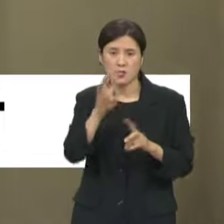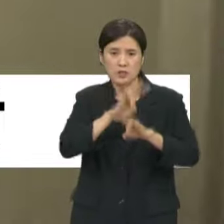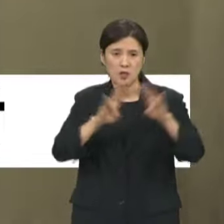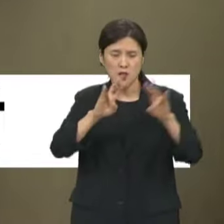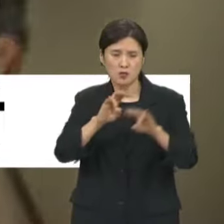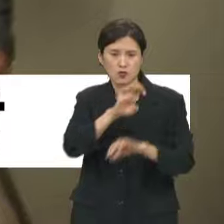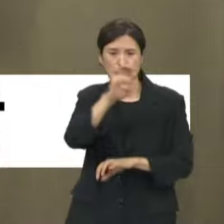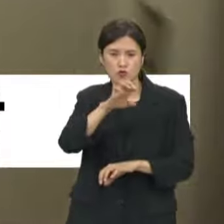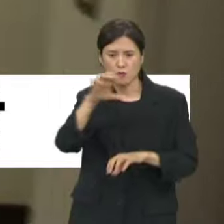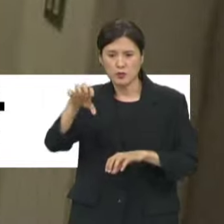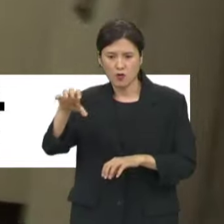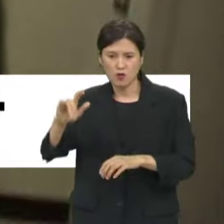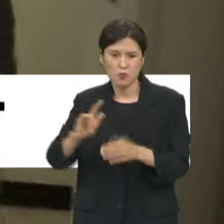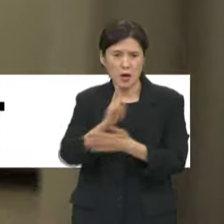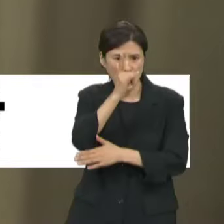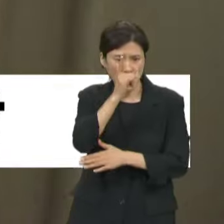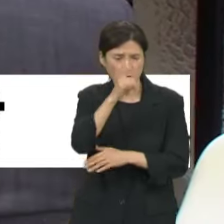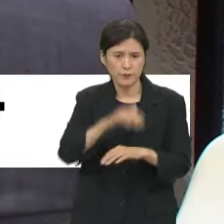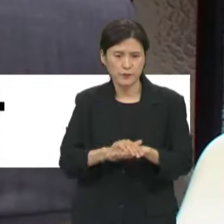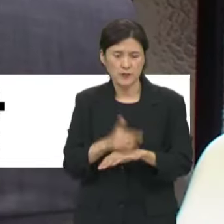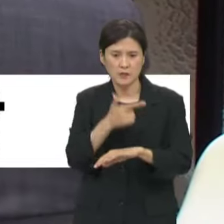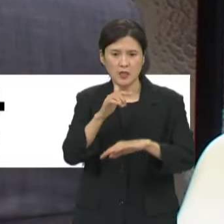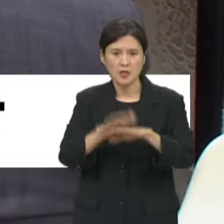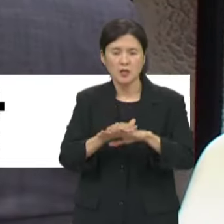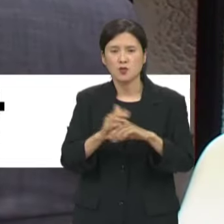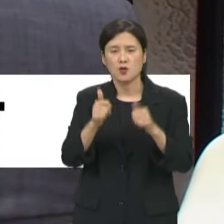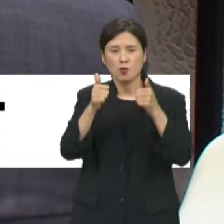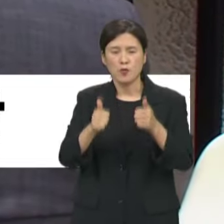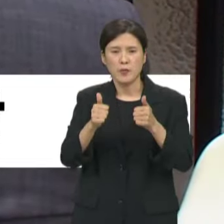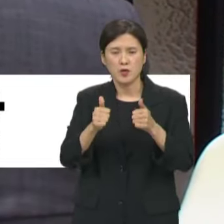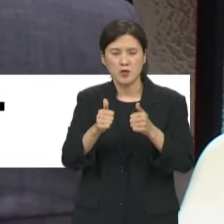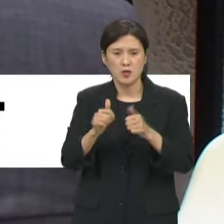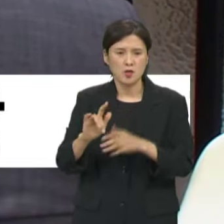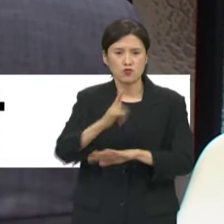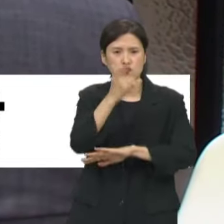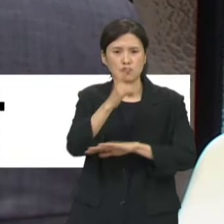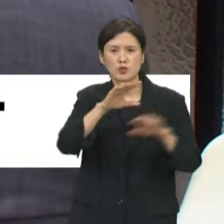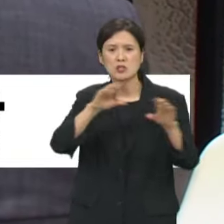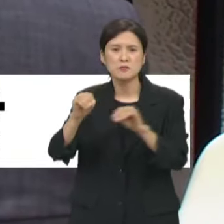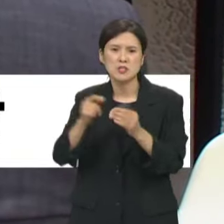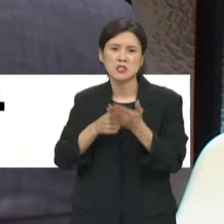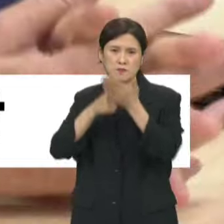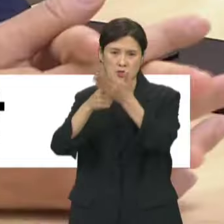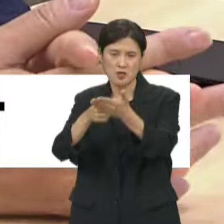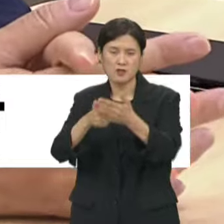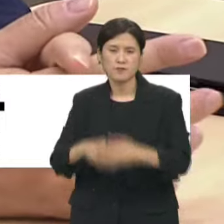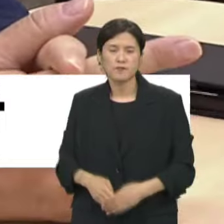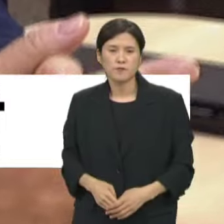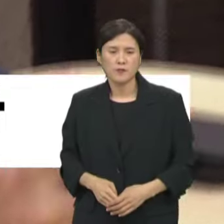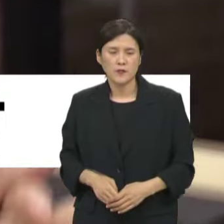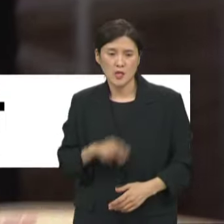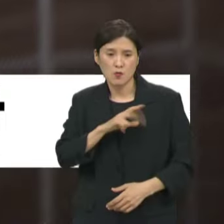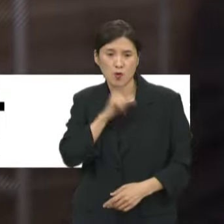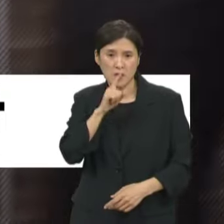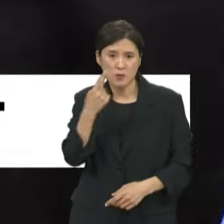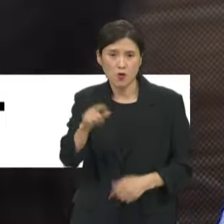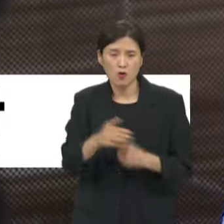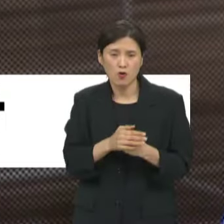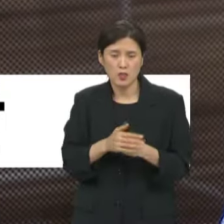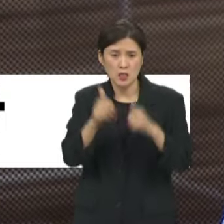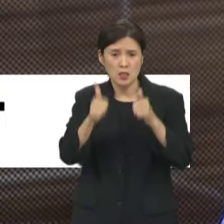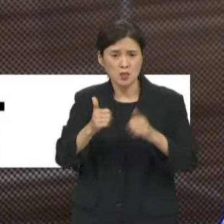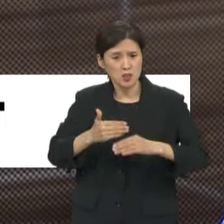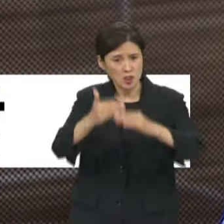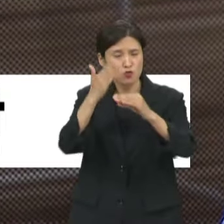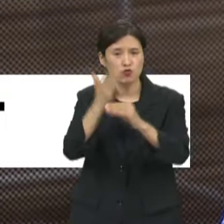출장을 떠나려 한다며 대전고법에 출국 금지 신청서를 제출했습니다 의원들은 형사 재판이 진행 중인